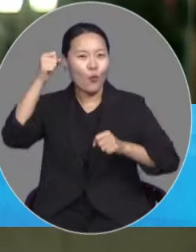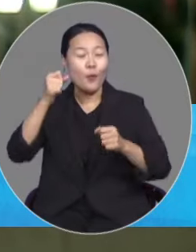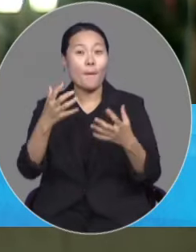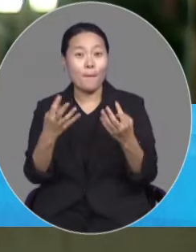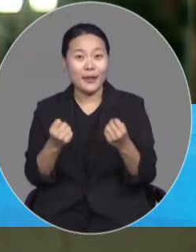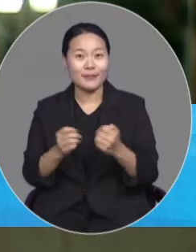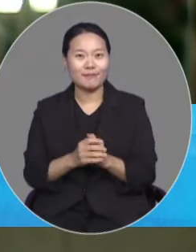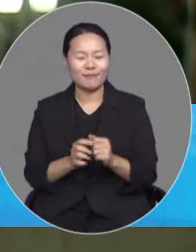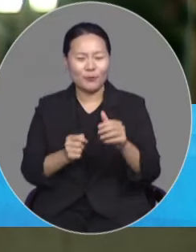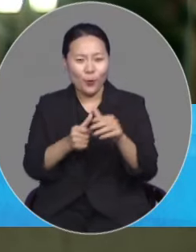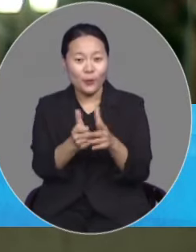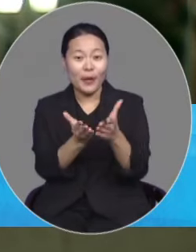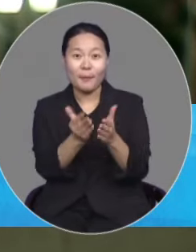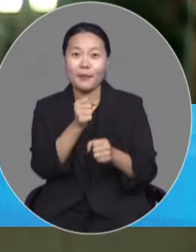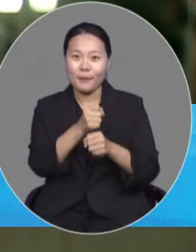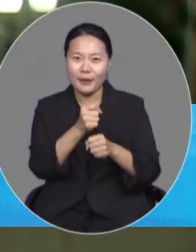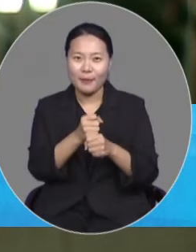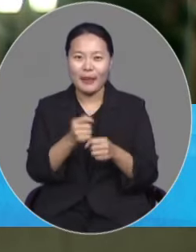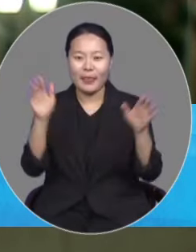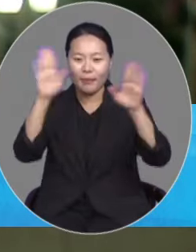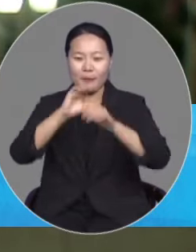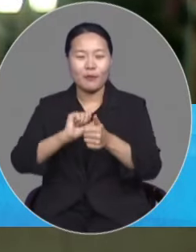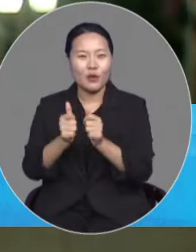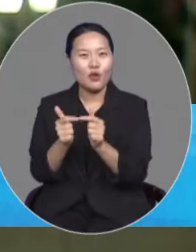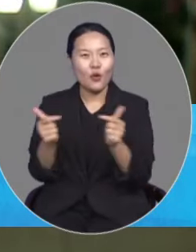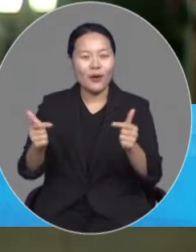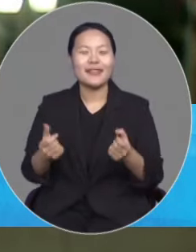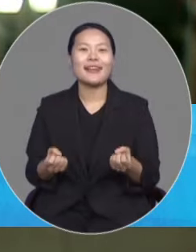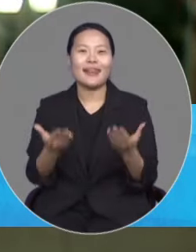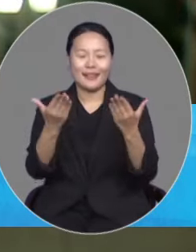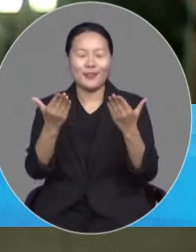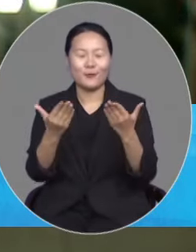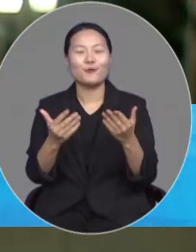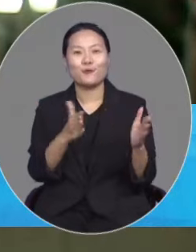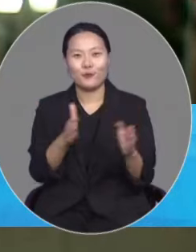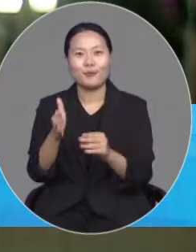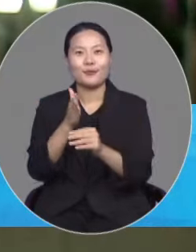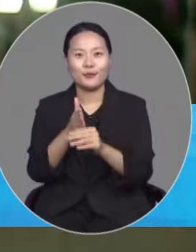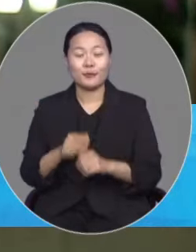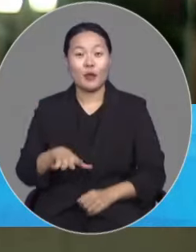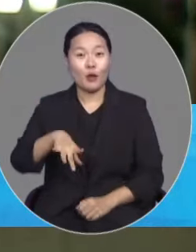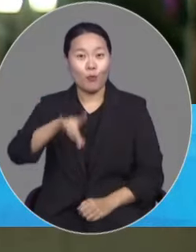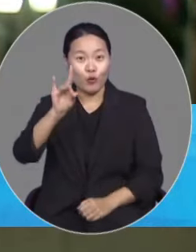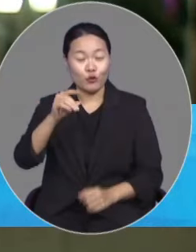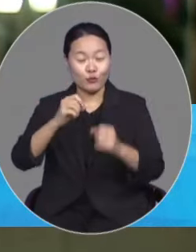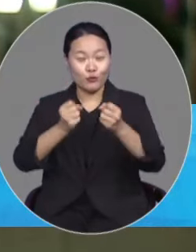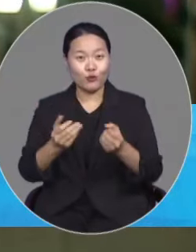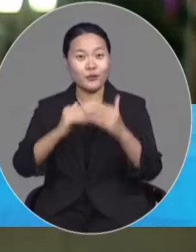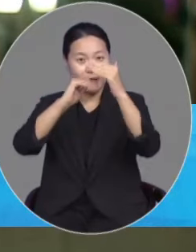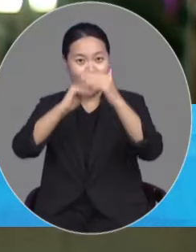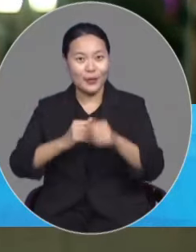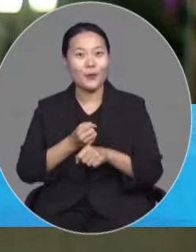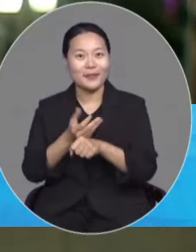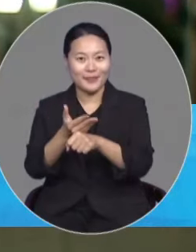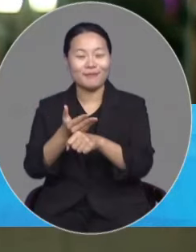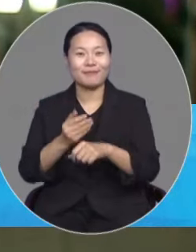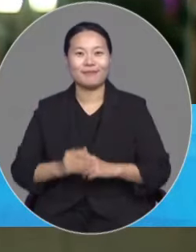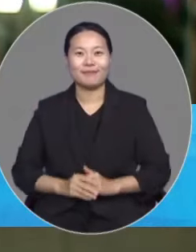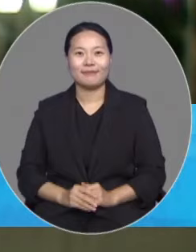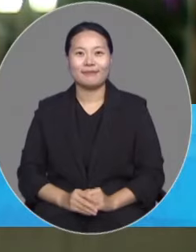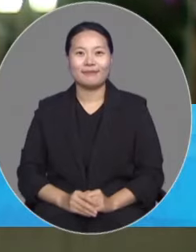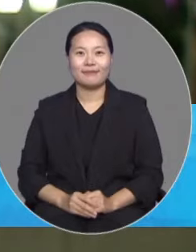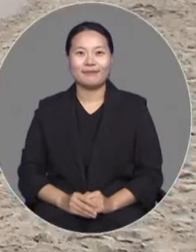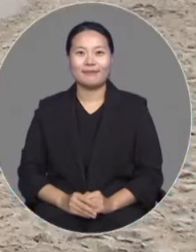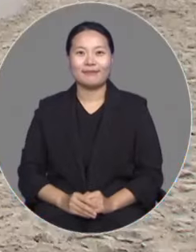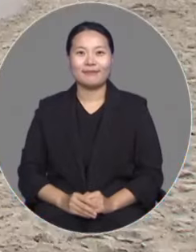이어 기바람배 콘테스트와 나이트런 같은 부대 행사도 풍성합니다. 먼저 축제 내용을 성기원 기자가 소개합니다.